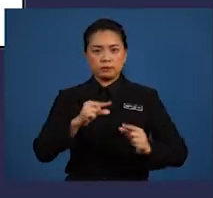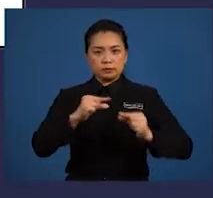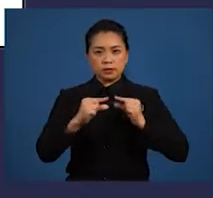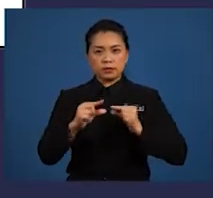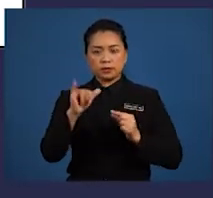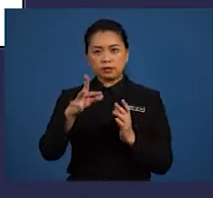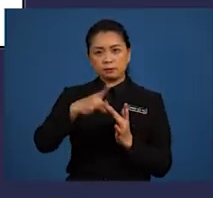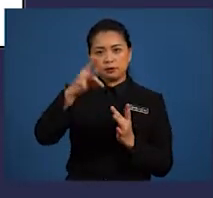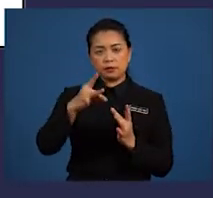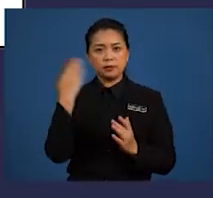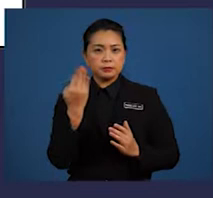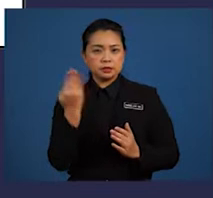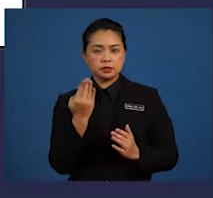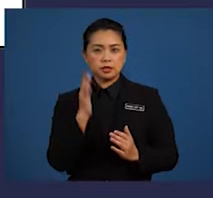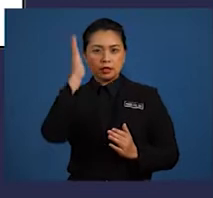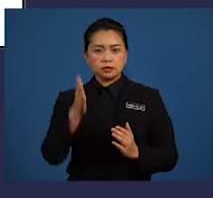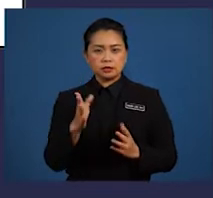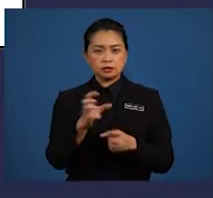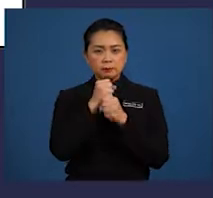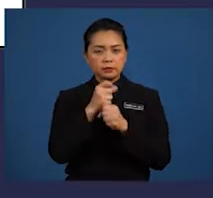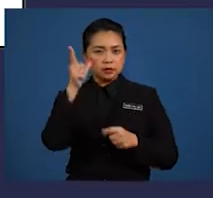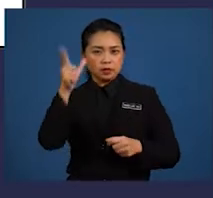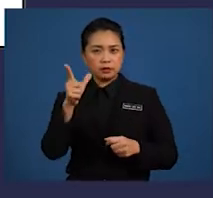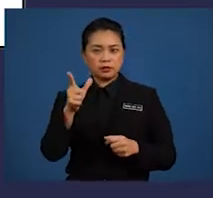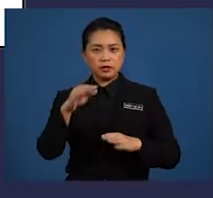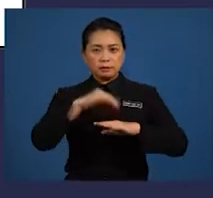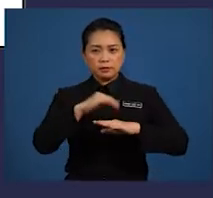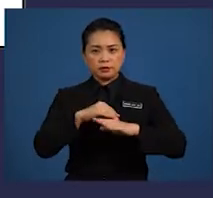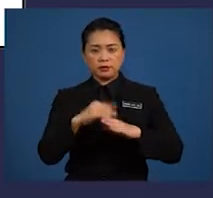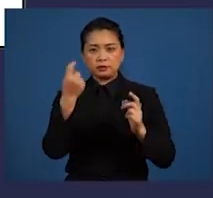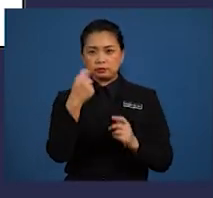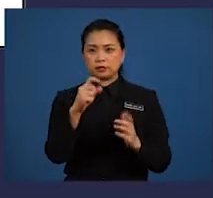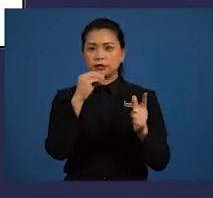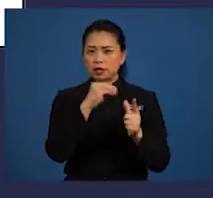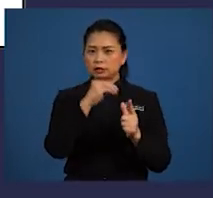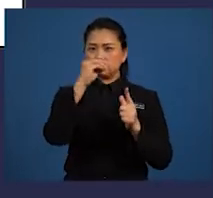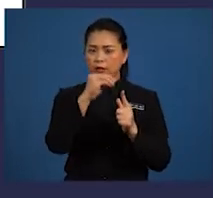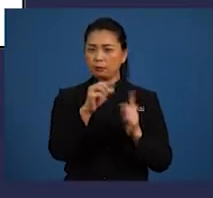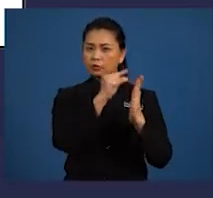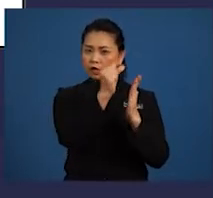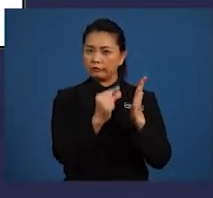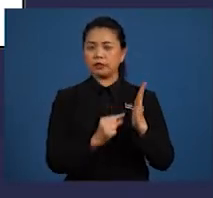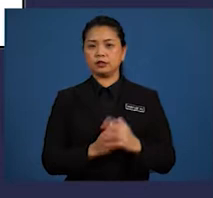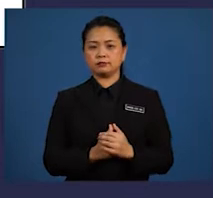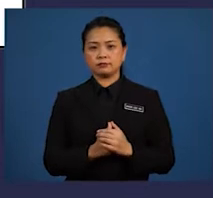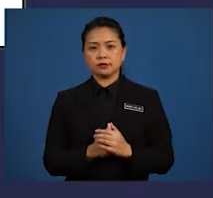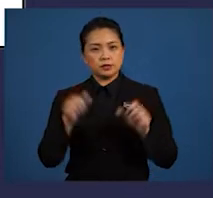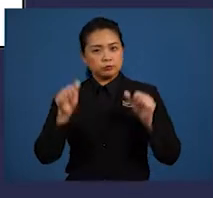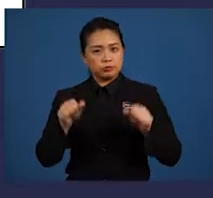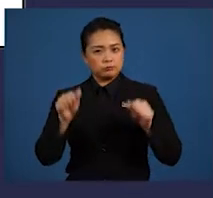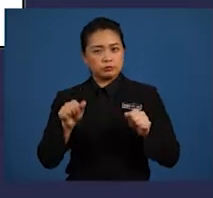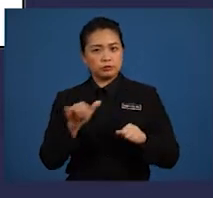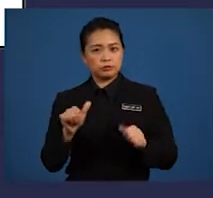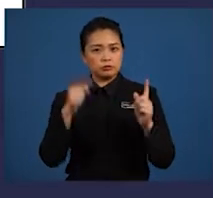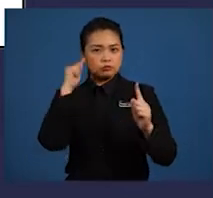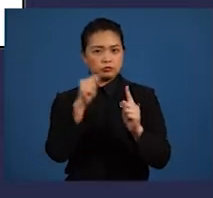pergerakannya dipilih kebiasaannya akan dapat dilihat pada teks maupun grafis semua oleh